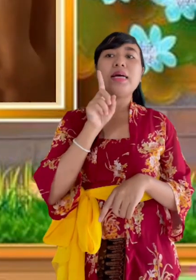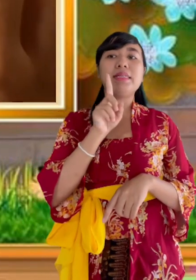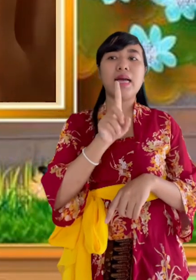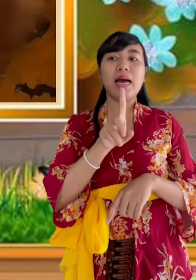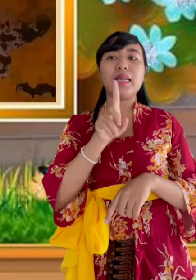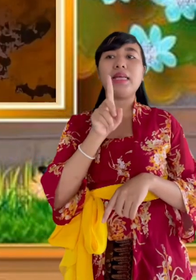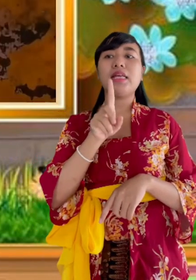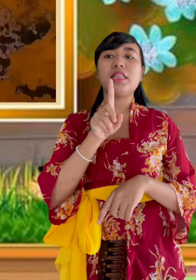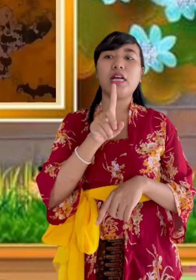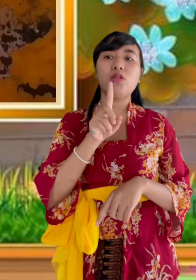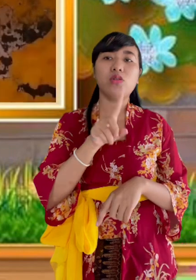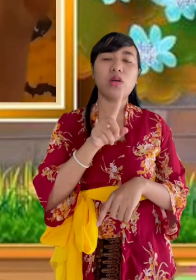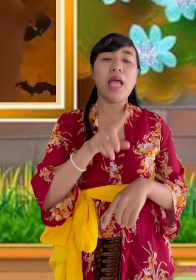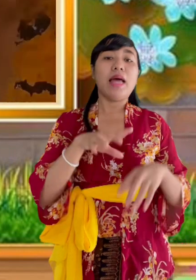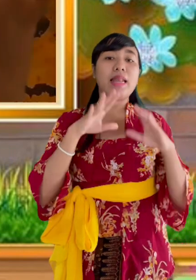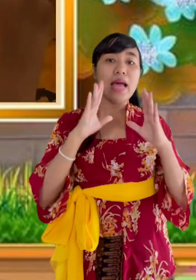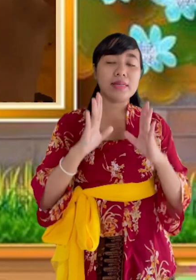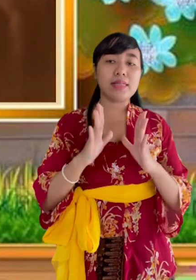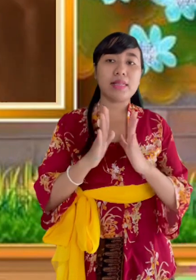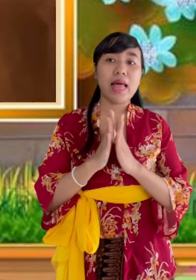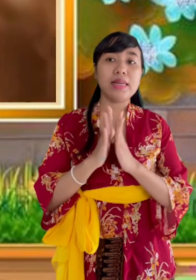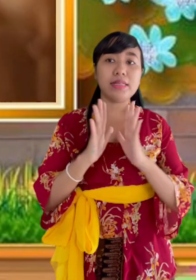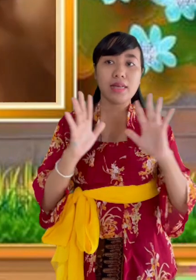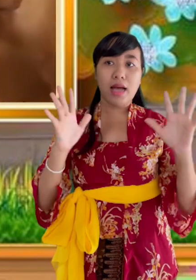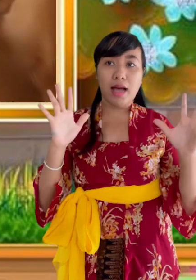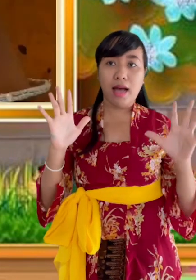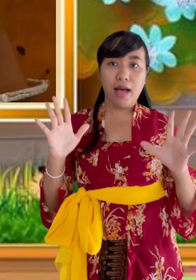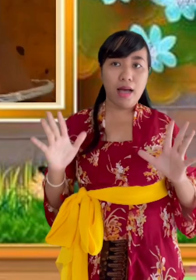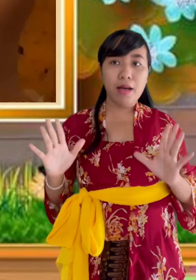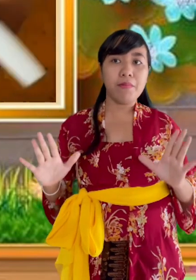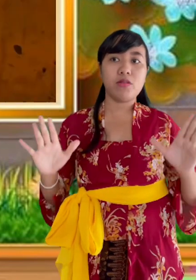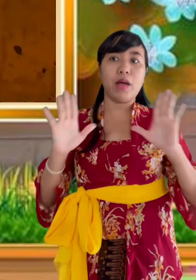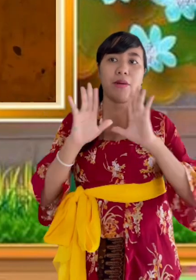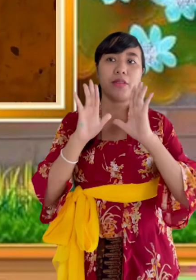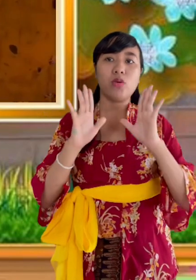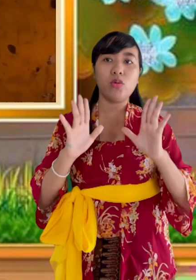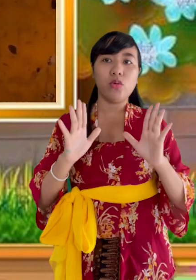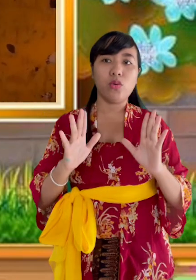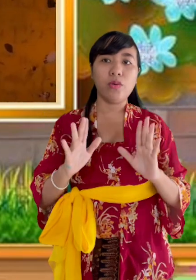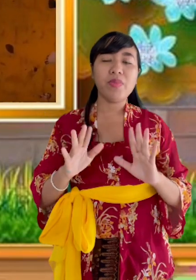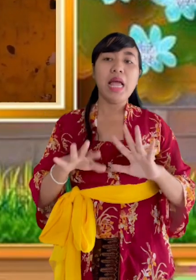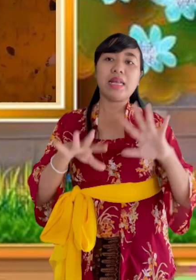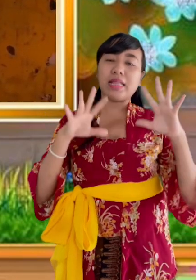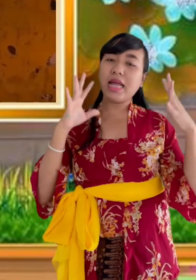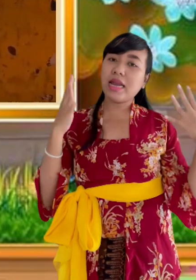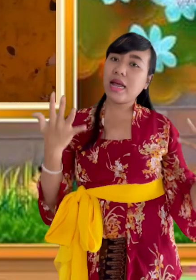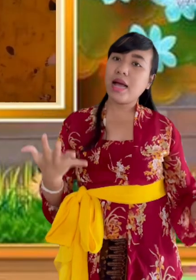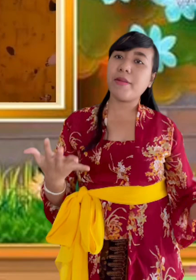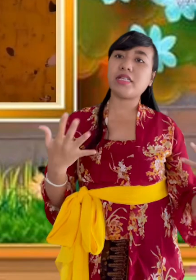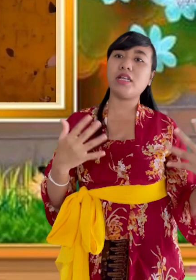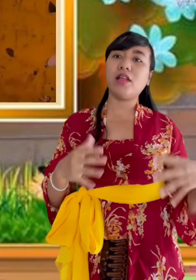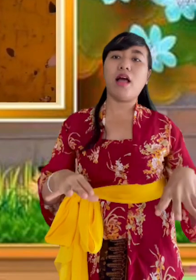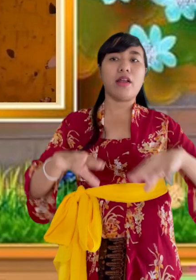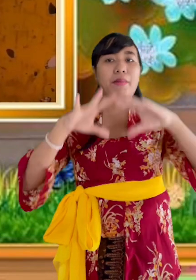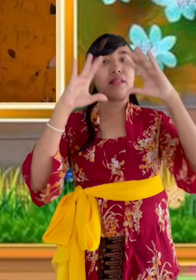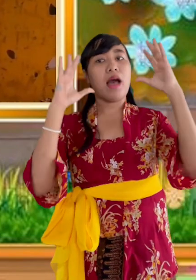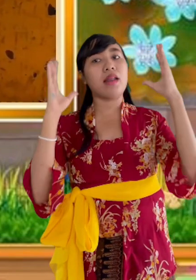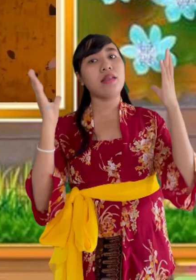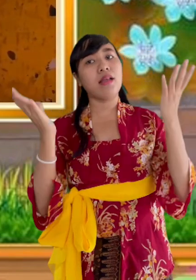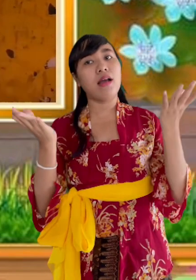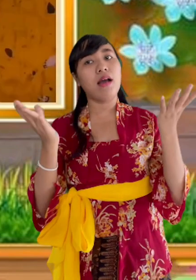menggunakan jari telunjuk. Nah, setelah dicap sudah berbentuk gunung, nanti anak-anak gambar sendiri,